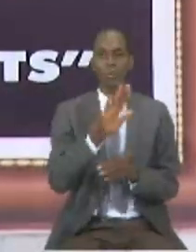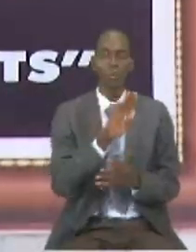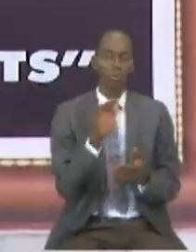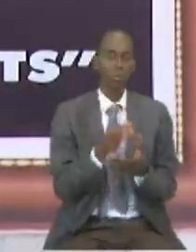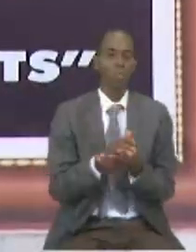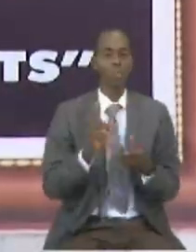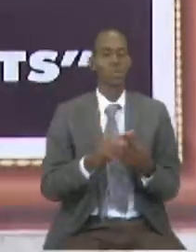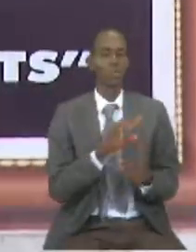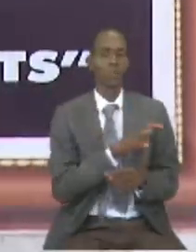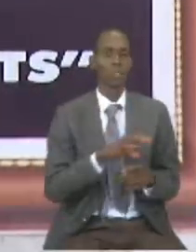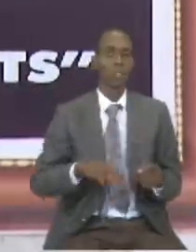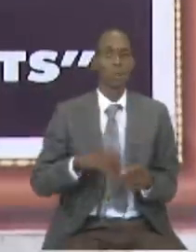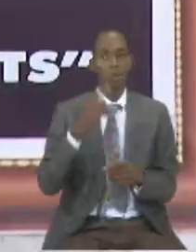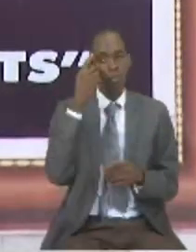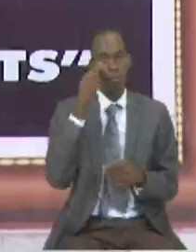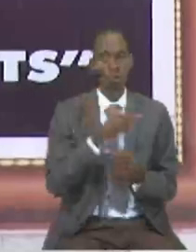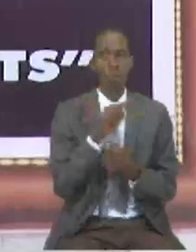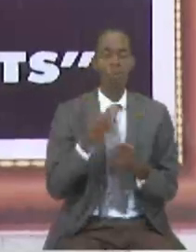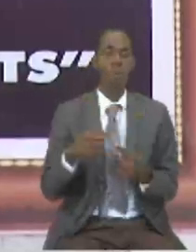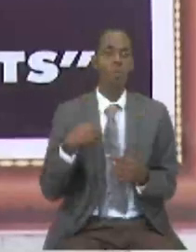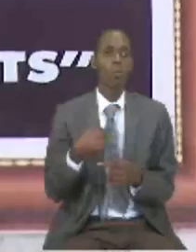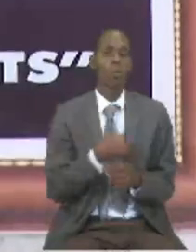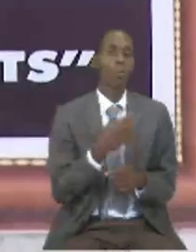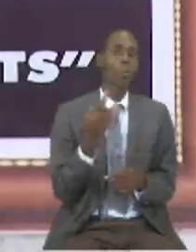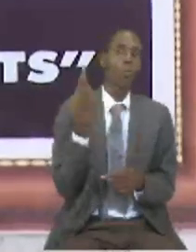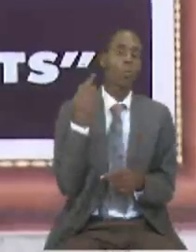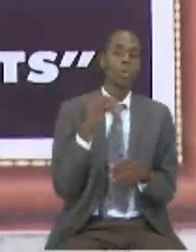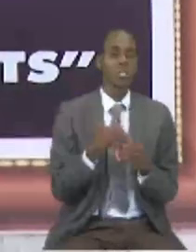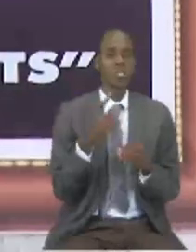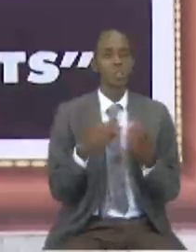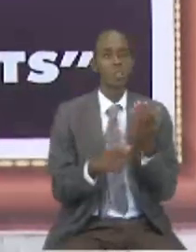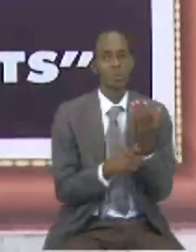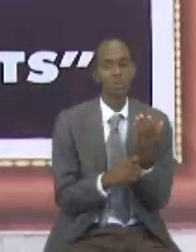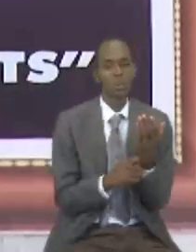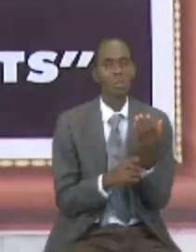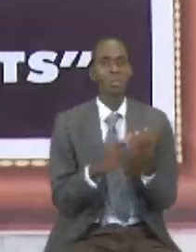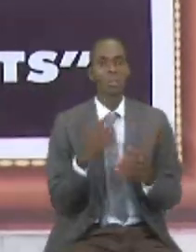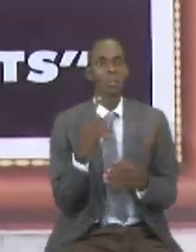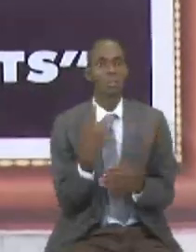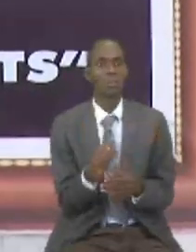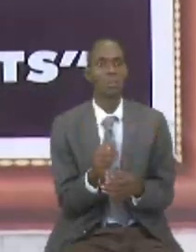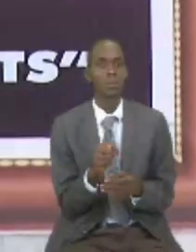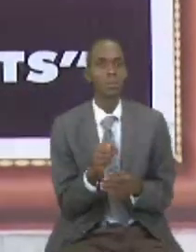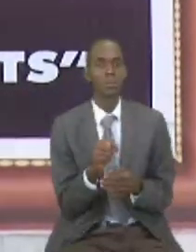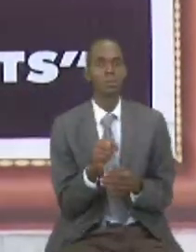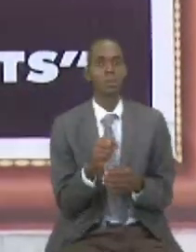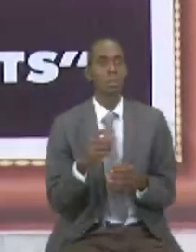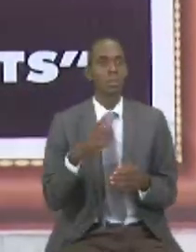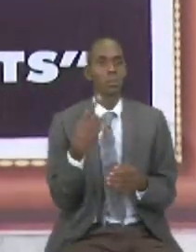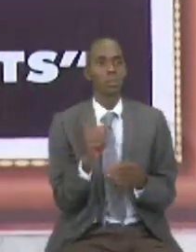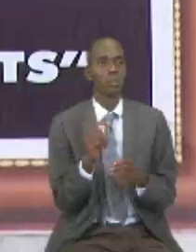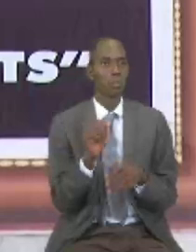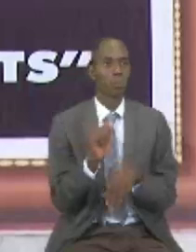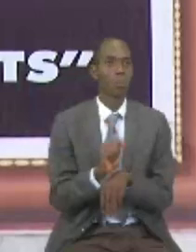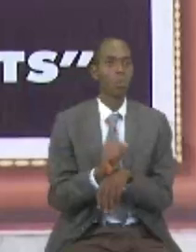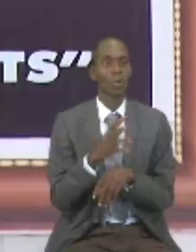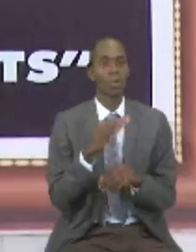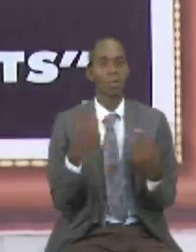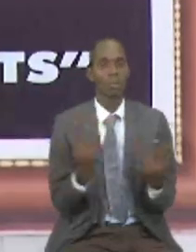avec Christ. Verset 5. Car lorsque nous étions dans la chair, les passions des